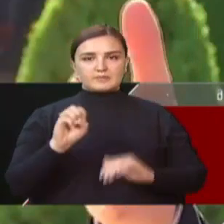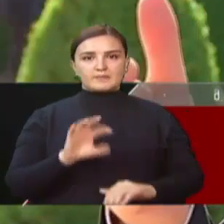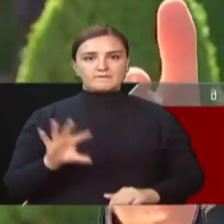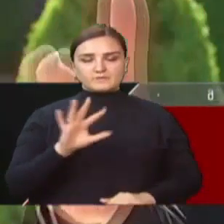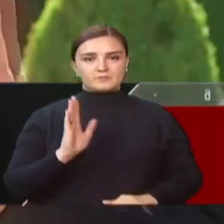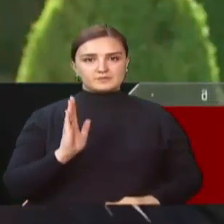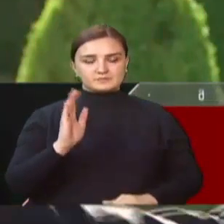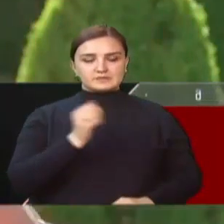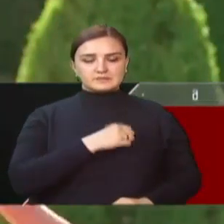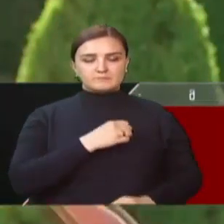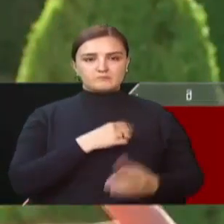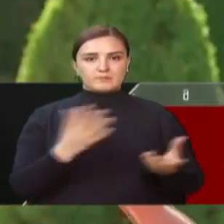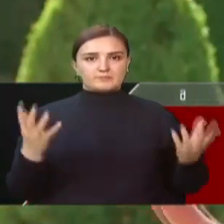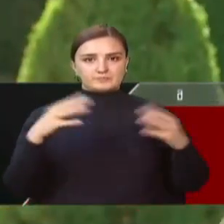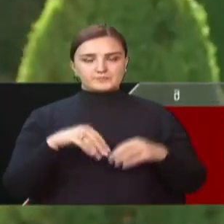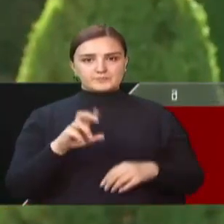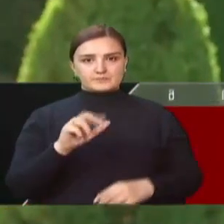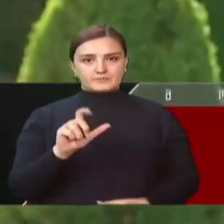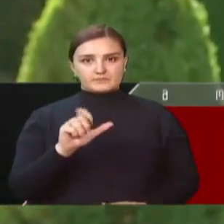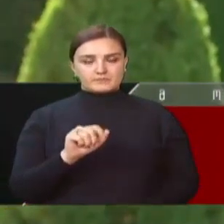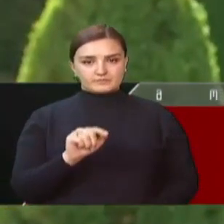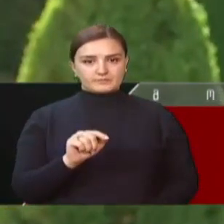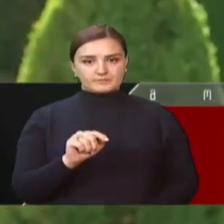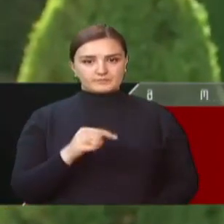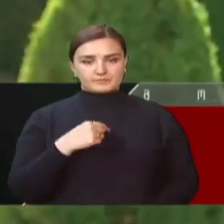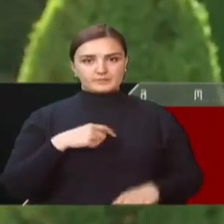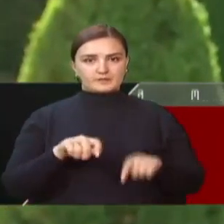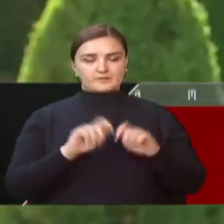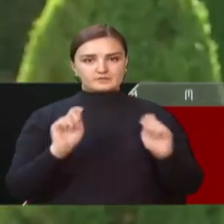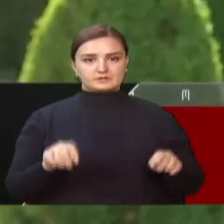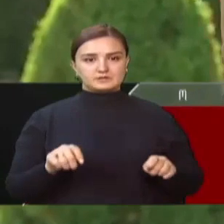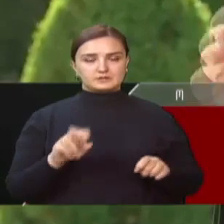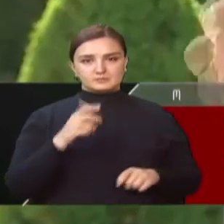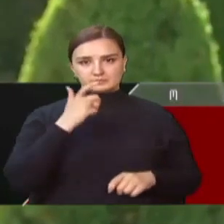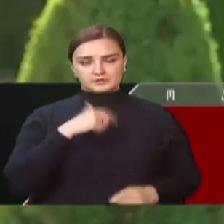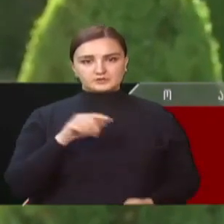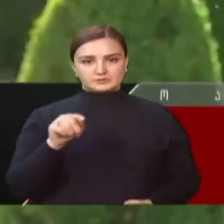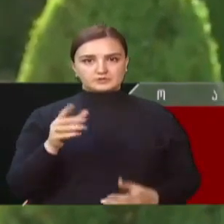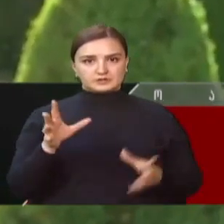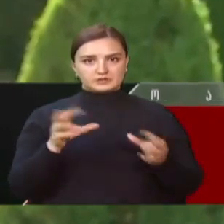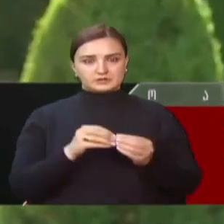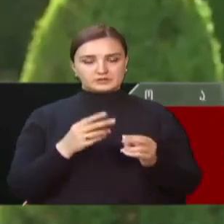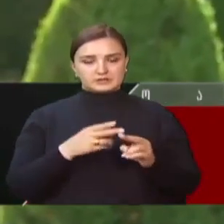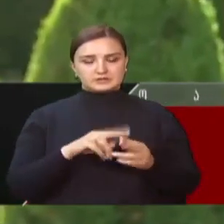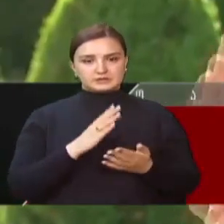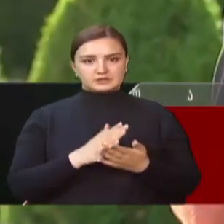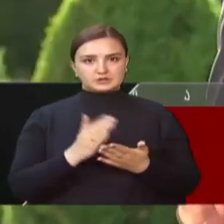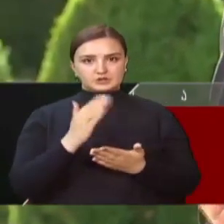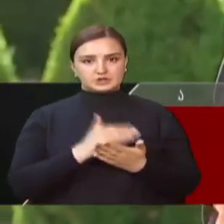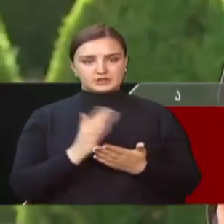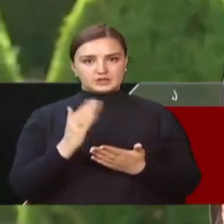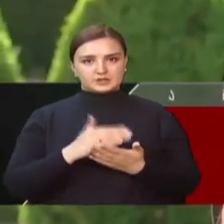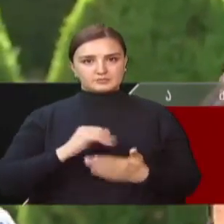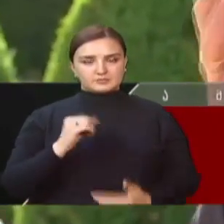Samhedro, Ertobruvit, Baza Romelic, Migauseni. Baton s-a întâmplat în ertat. Ai saris, ședegevi, mi-o